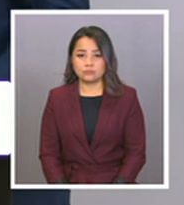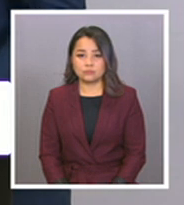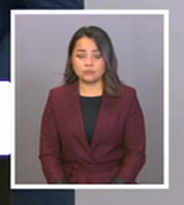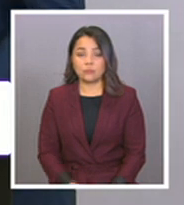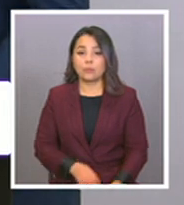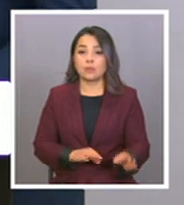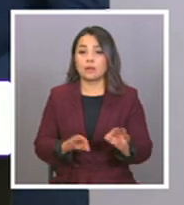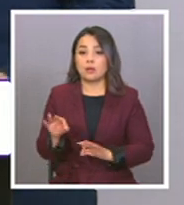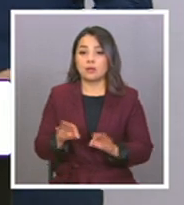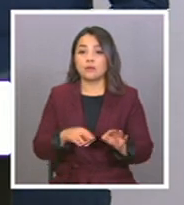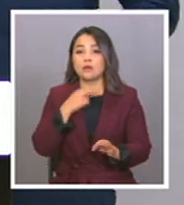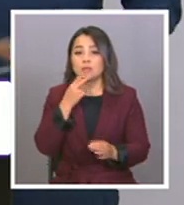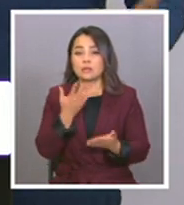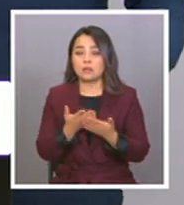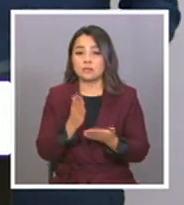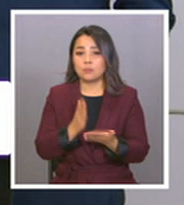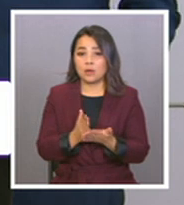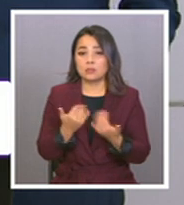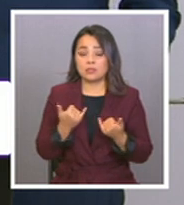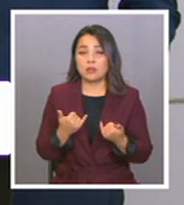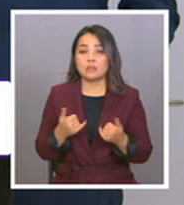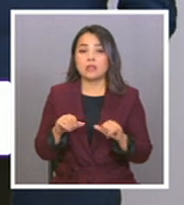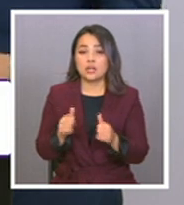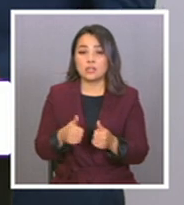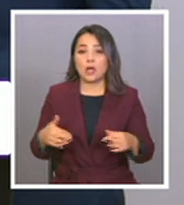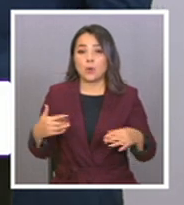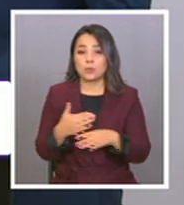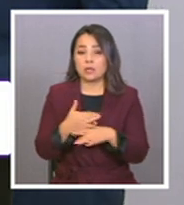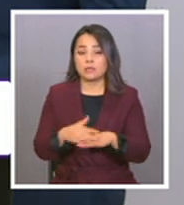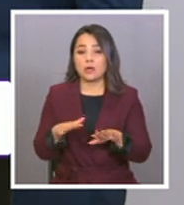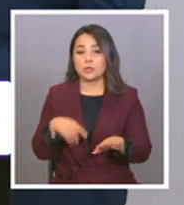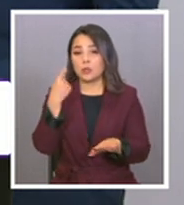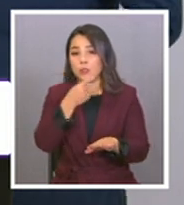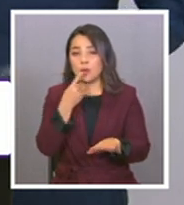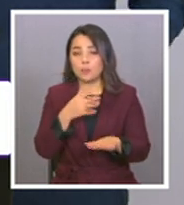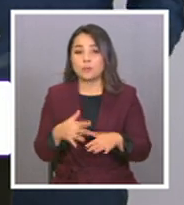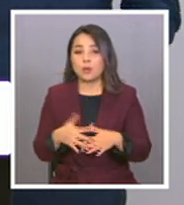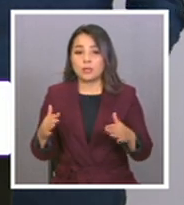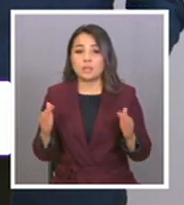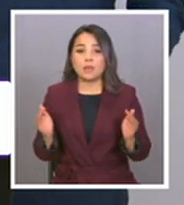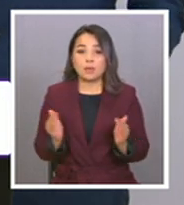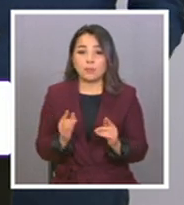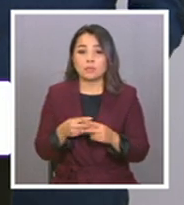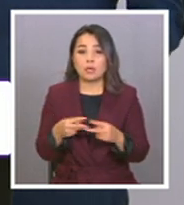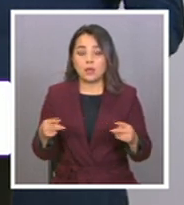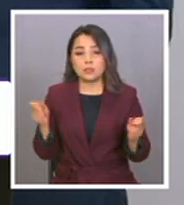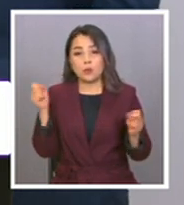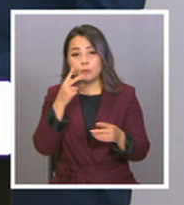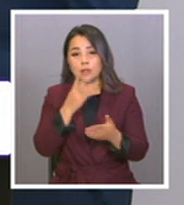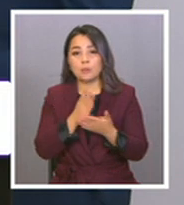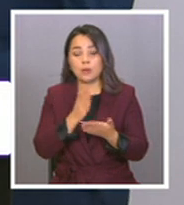Графикке назар аударатын болсақ, дене қозғалысының түрін тең кемімелі болатынын көре аламыз.